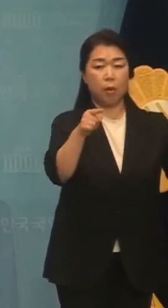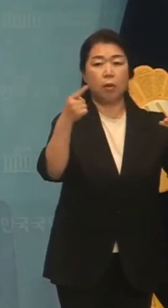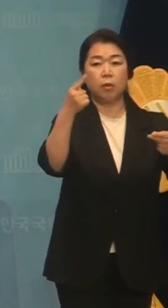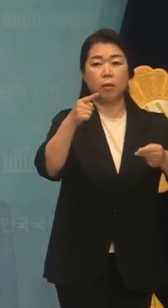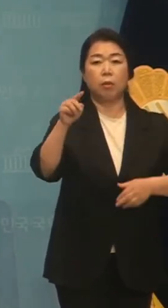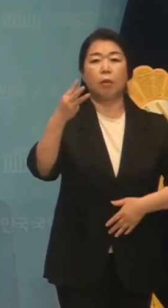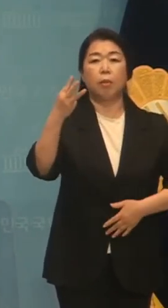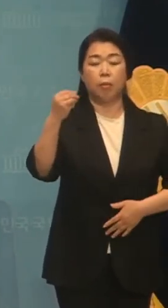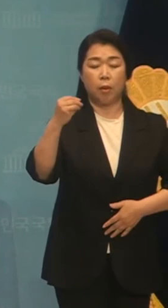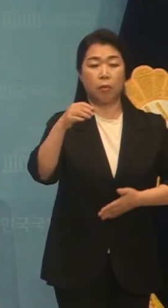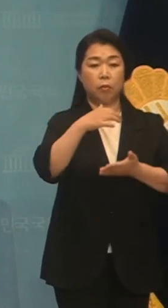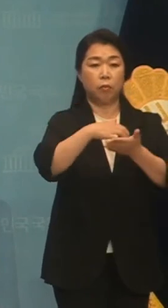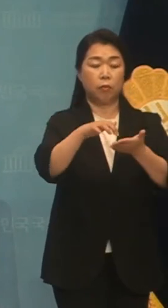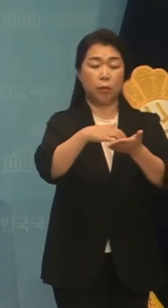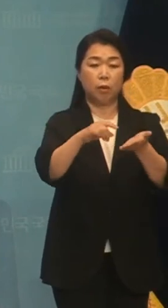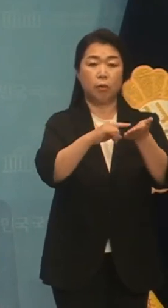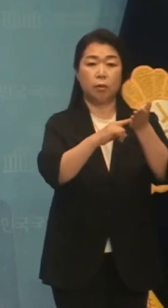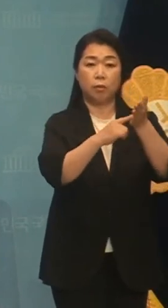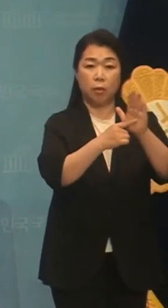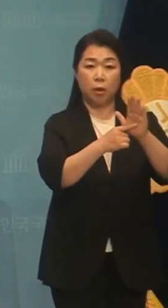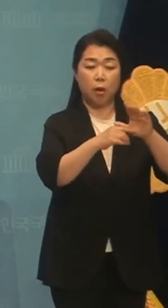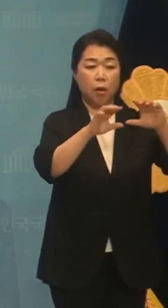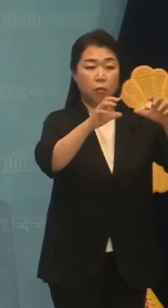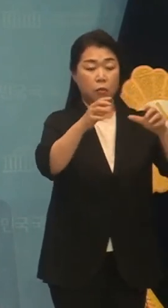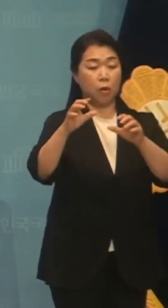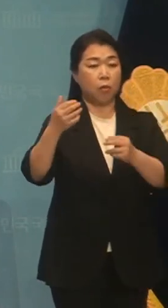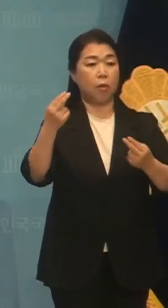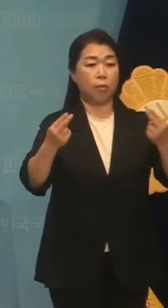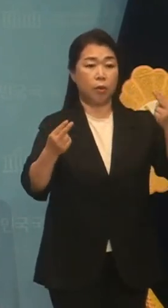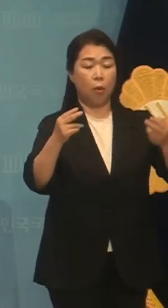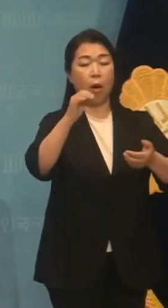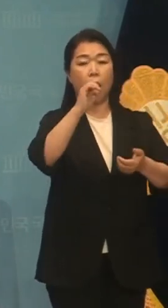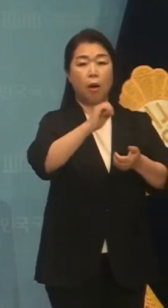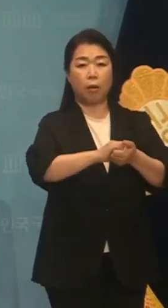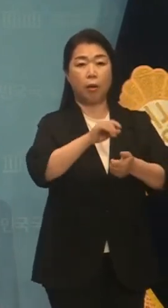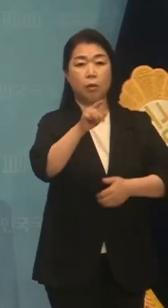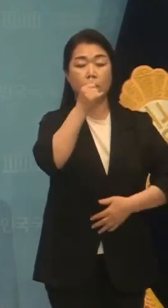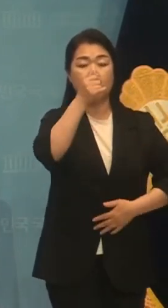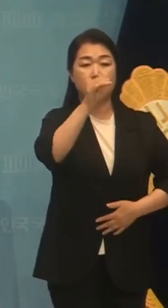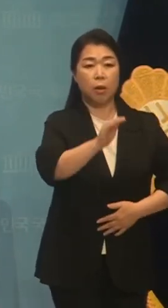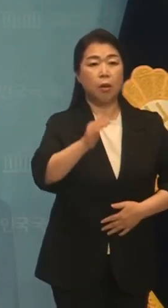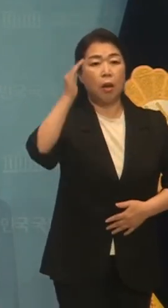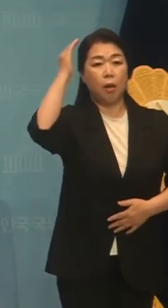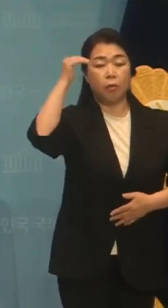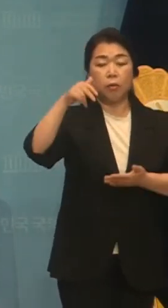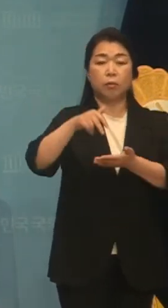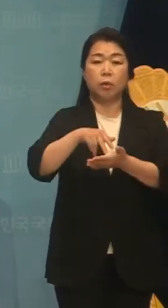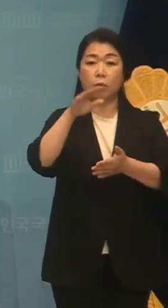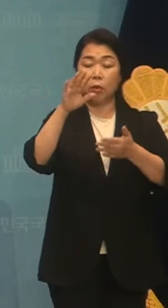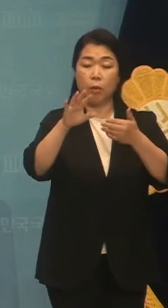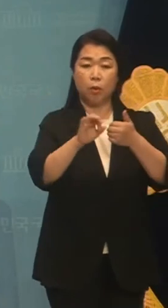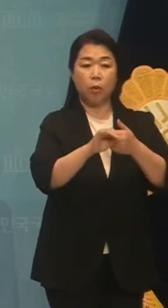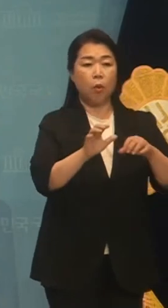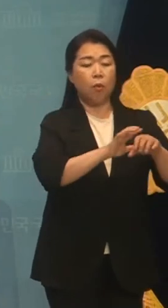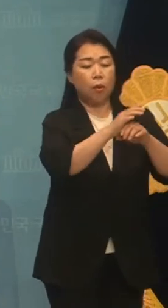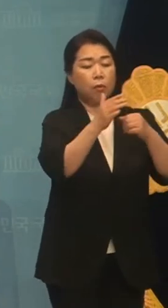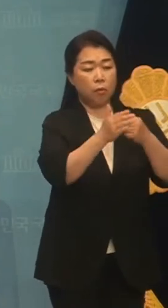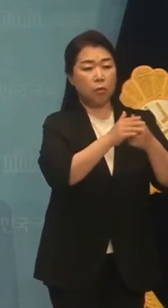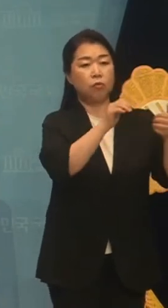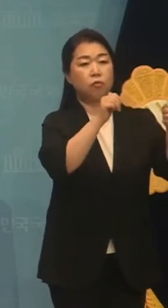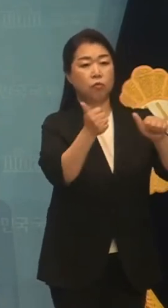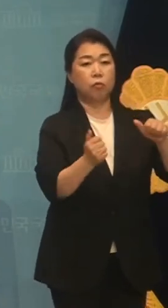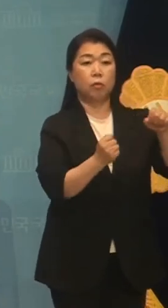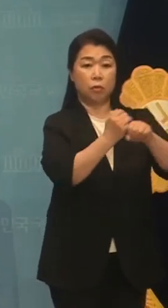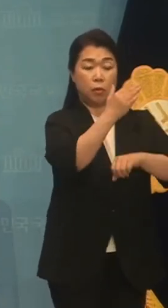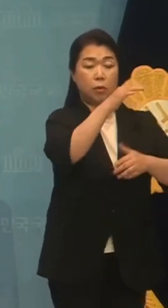추산하였습니다. 단순 국가 간 비교의 한계는 있지만 우리나라의 경우엔 코로나로 인한 초과 사망률이 작년